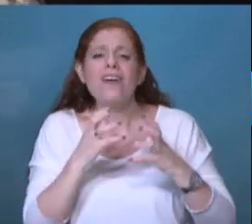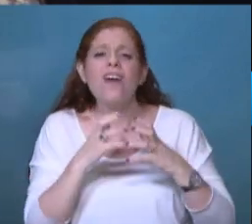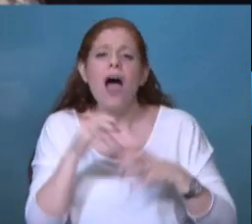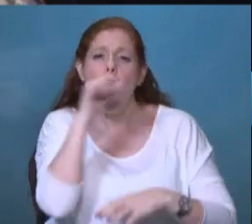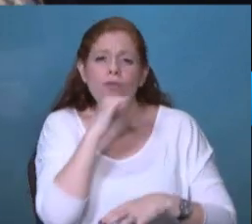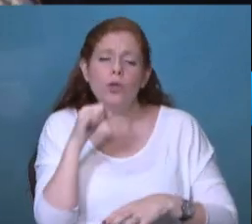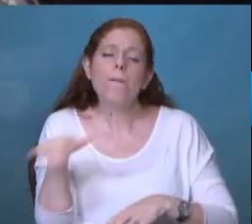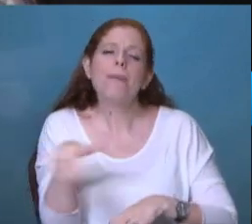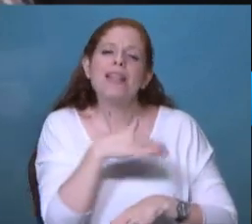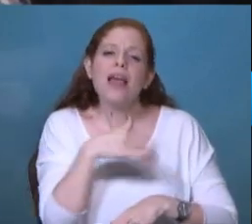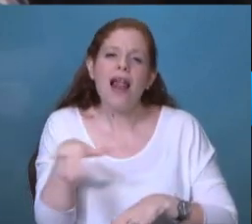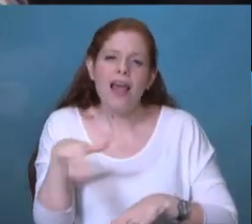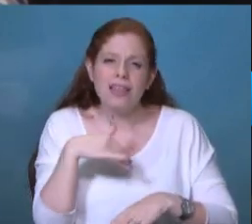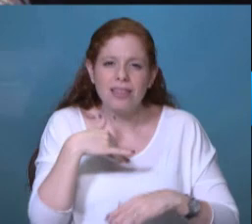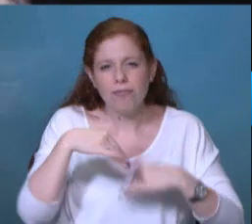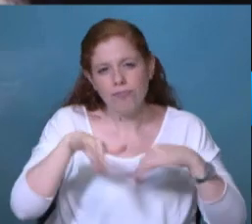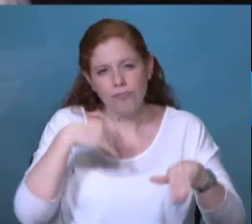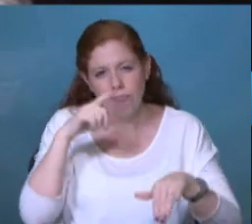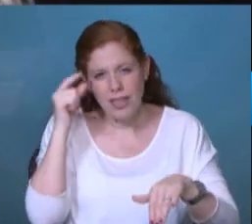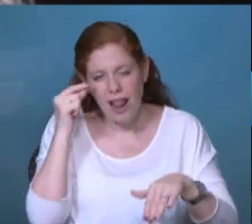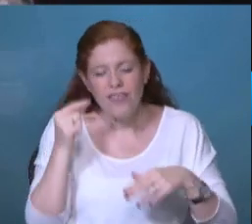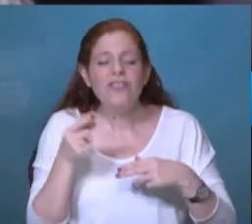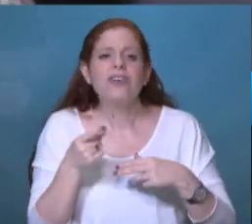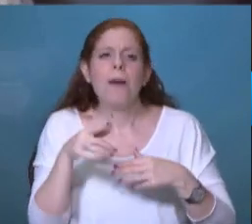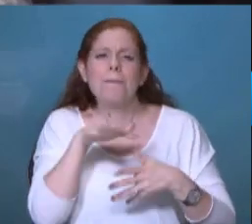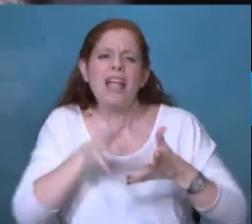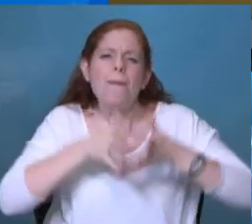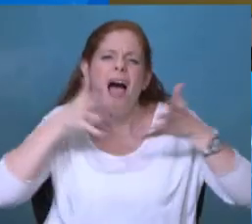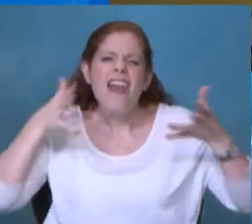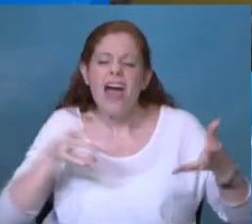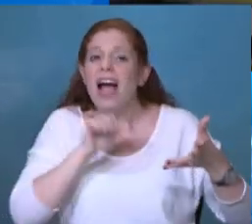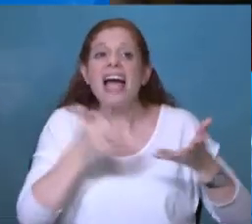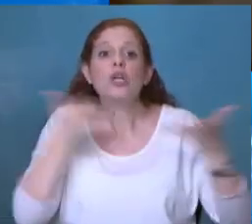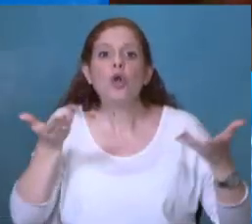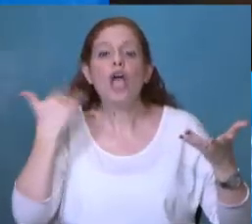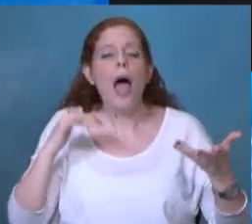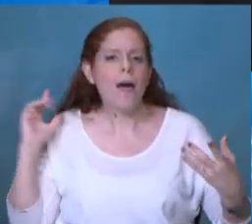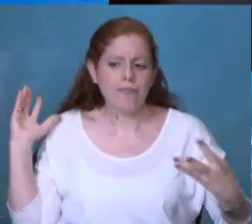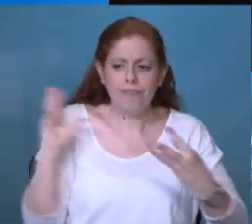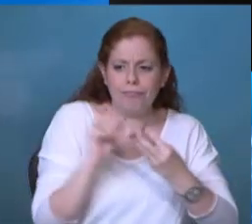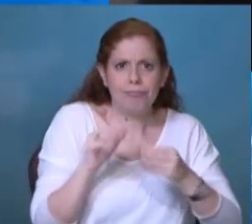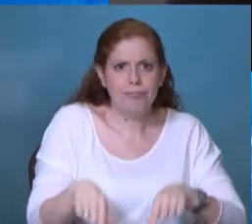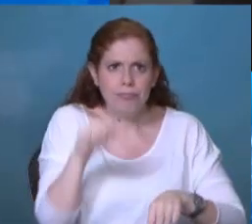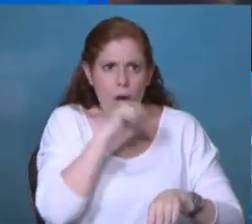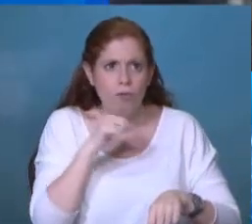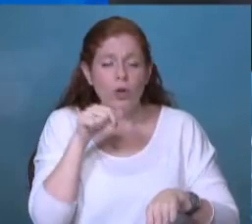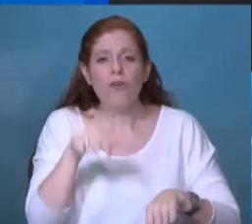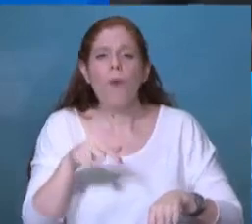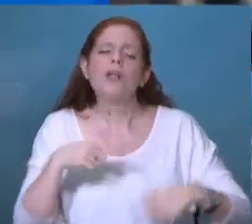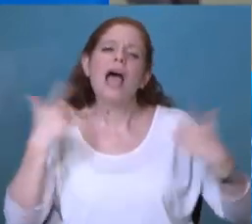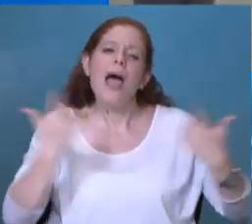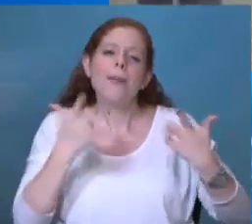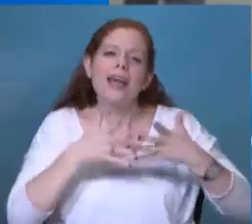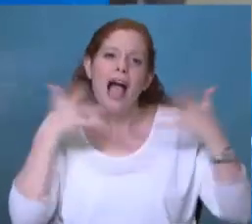אביב. מתחם ענק, 60 דונם הכי גדול שהיה בתולדות האירוויזיון. וכאן למעשה זה האפנינג הגדול בשבוע